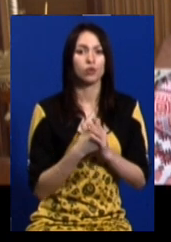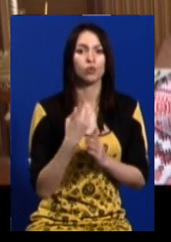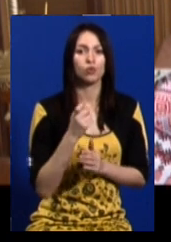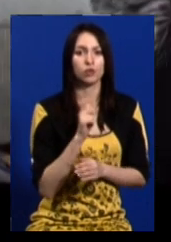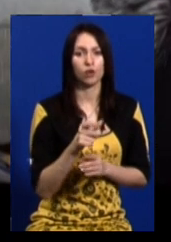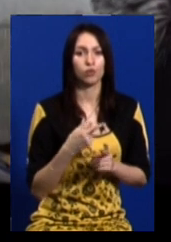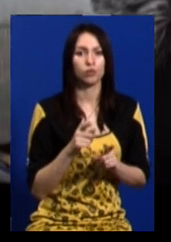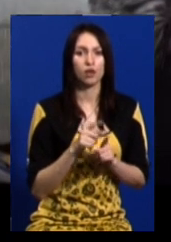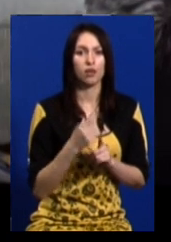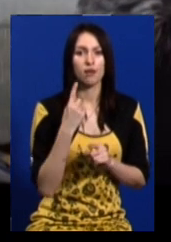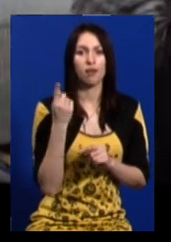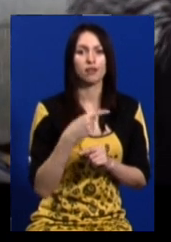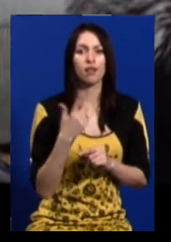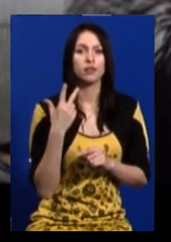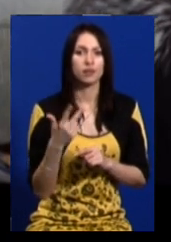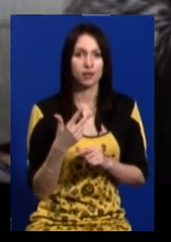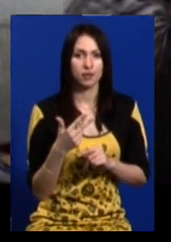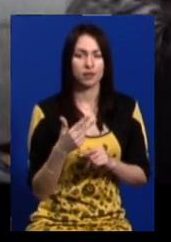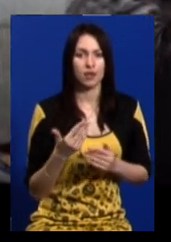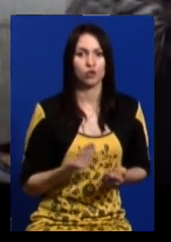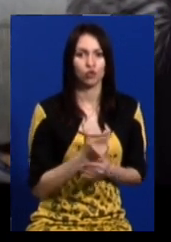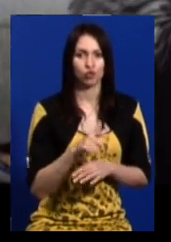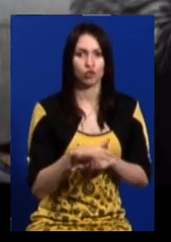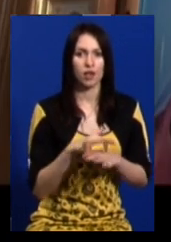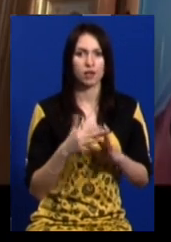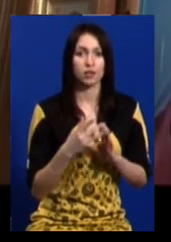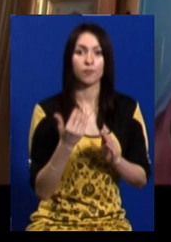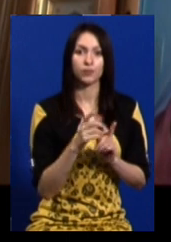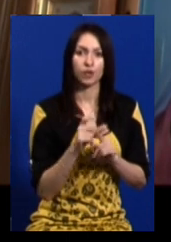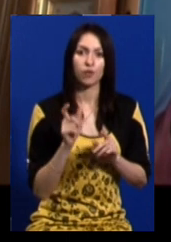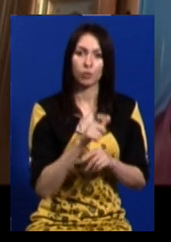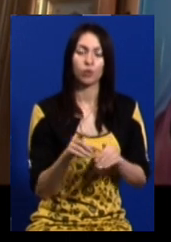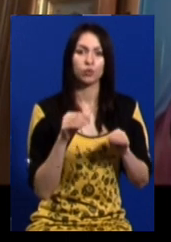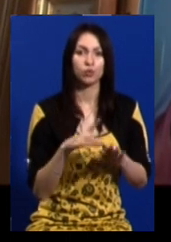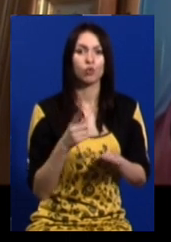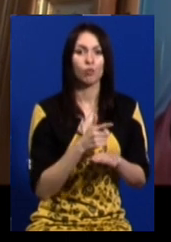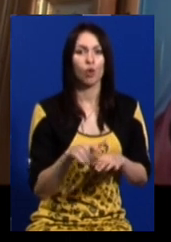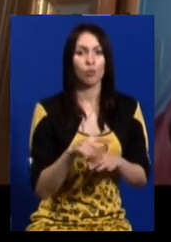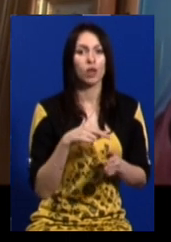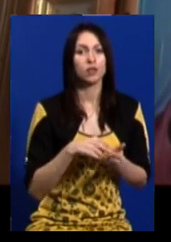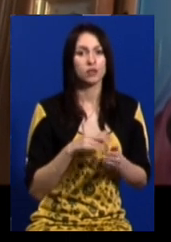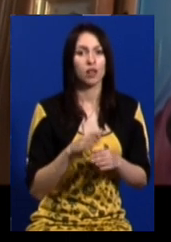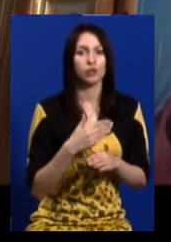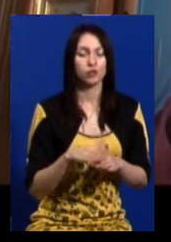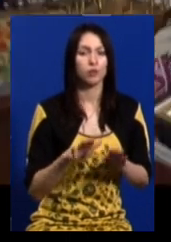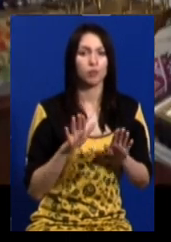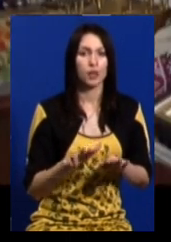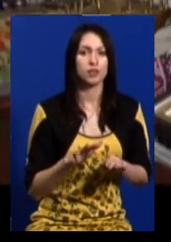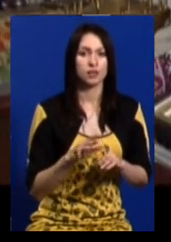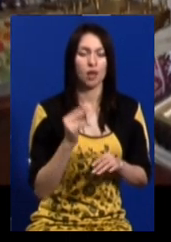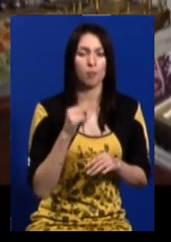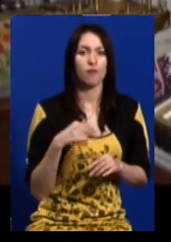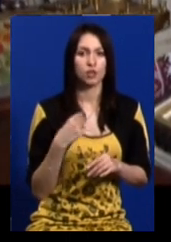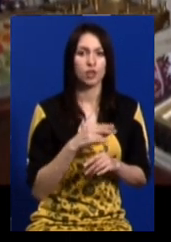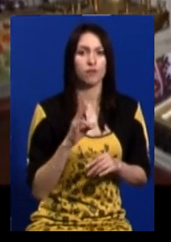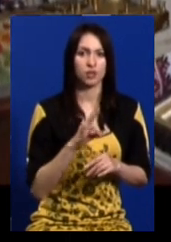третина мешканців села, говорить Колпакова. За її словами, люди вирішили, щоб громада стала частиною Помісної православної церкви. Ми